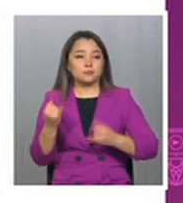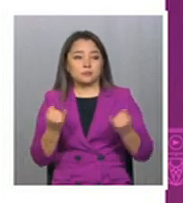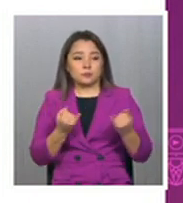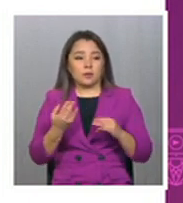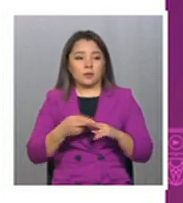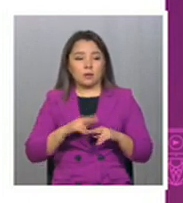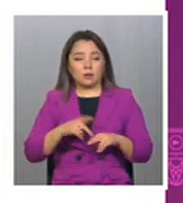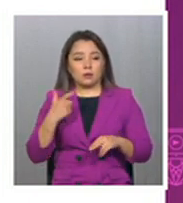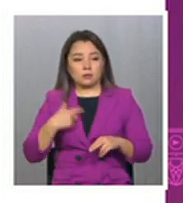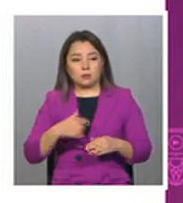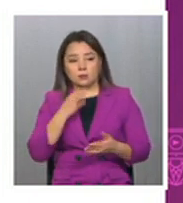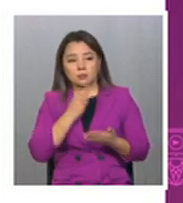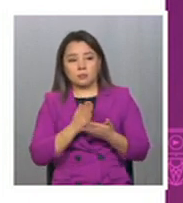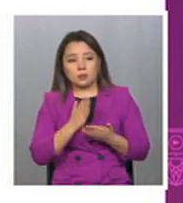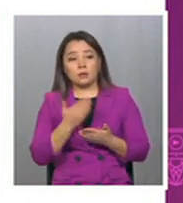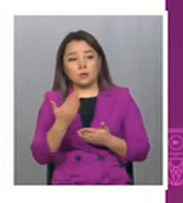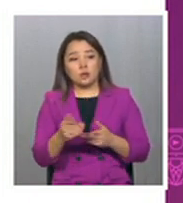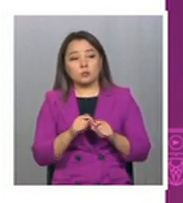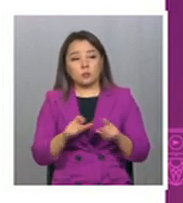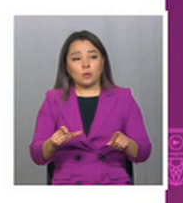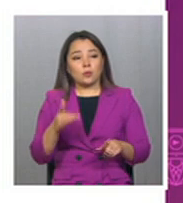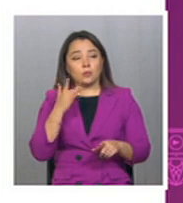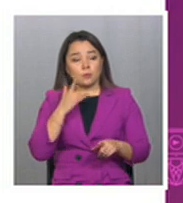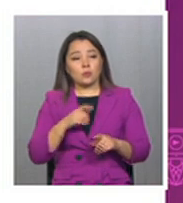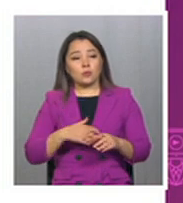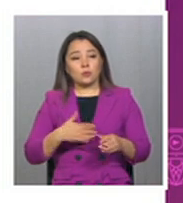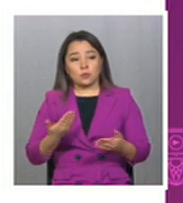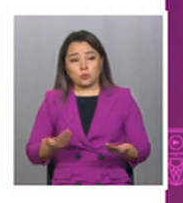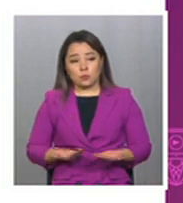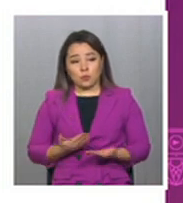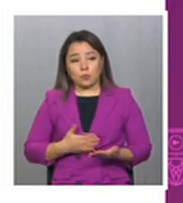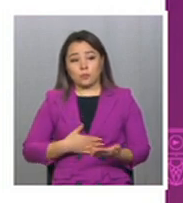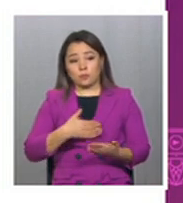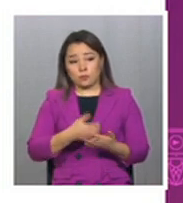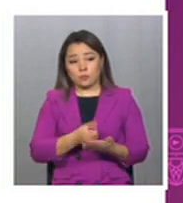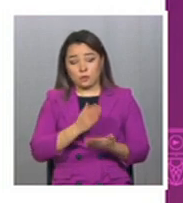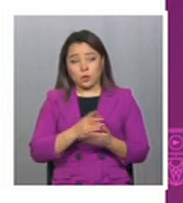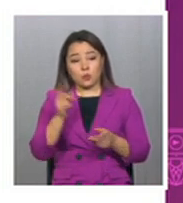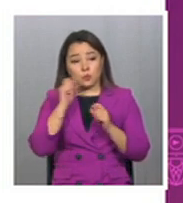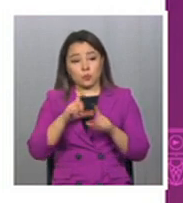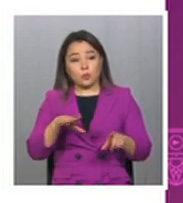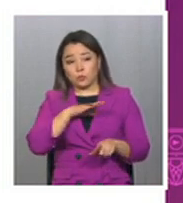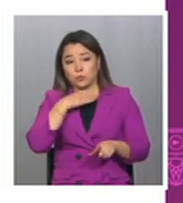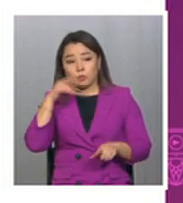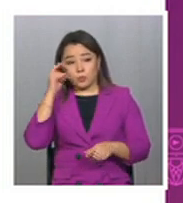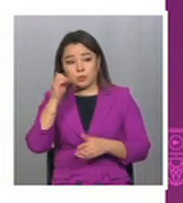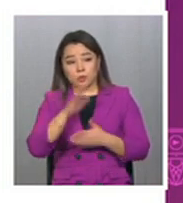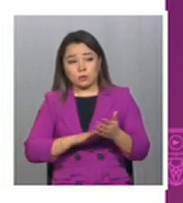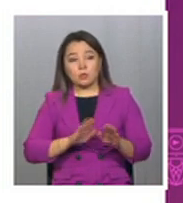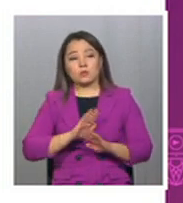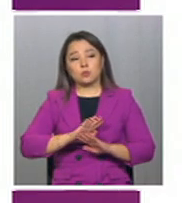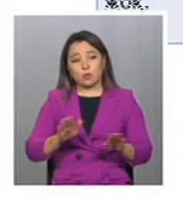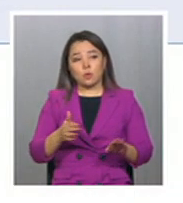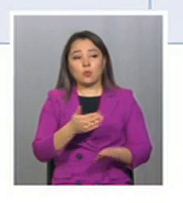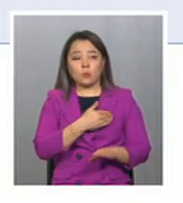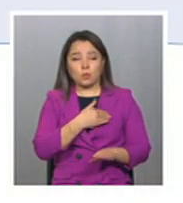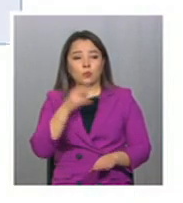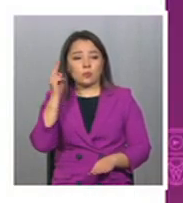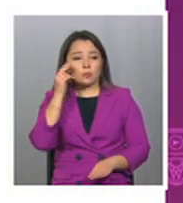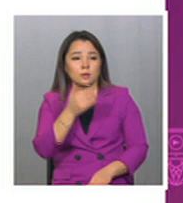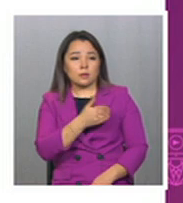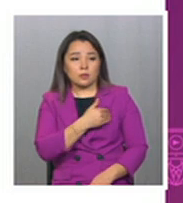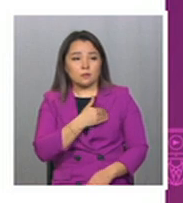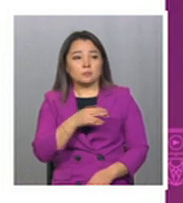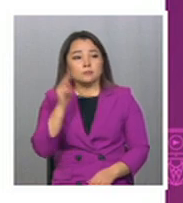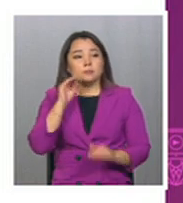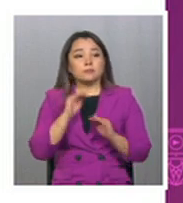отырсыздар. Сені мектеп өмірі тойдырды ма? Бұдан бұлай оқығың келмей ме? Жоқ, оқығым келеді.